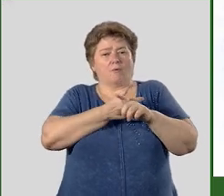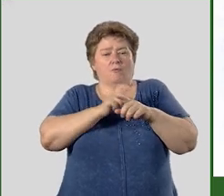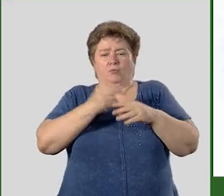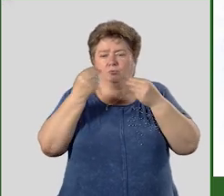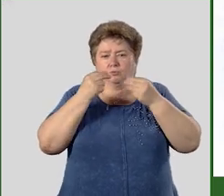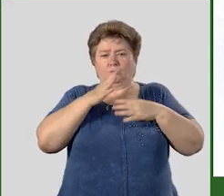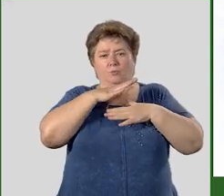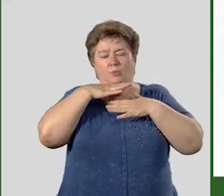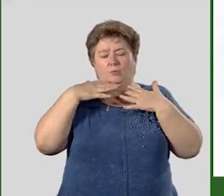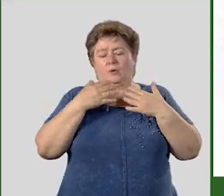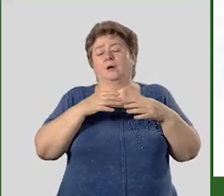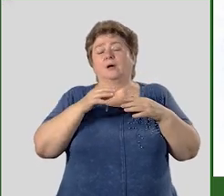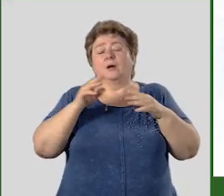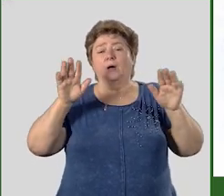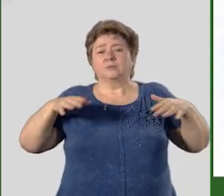прожорливая.